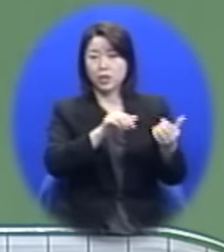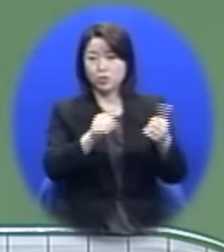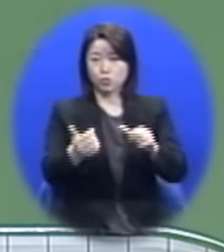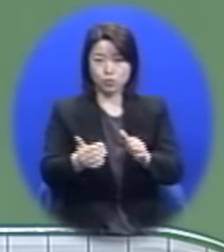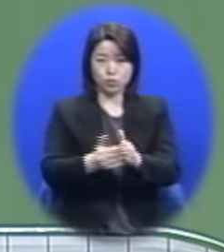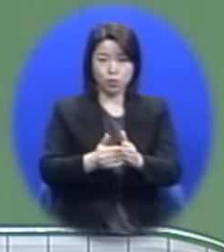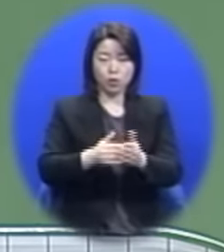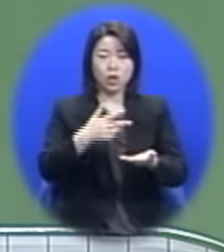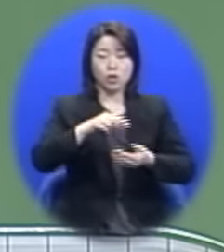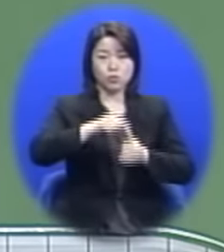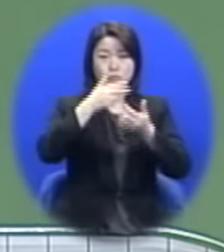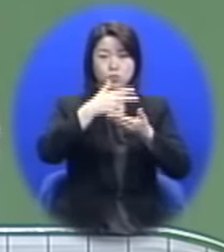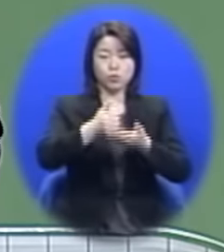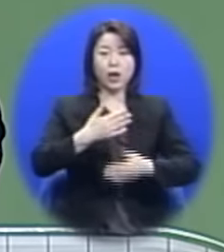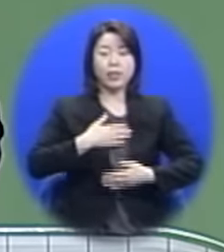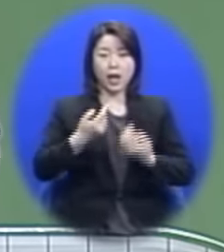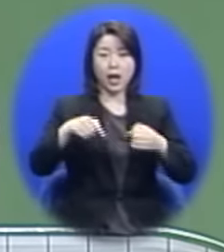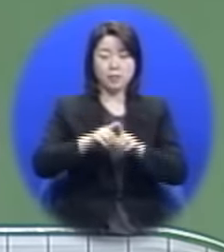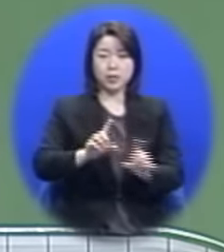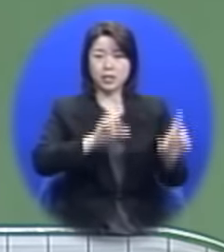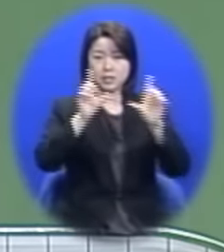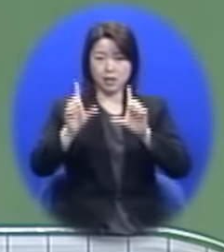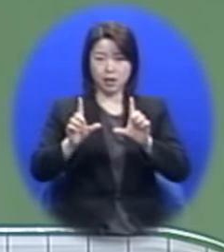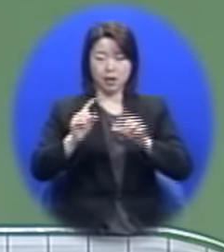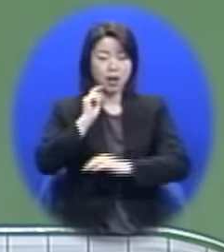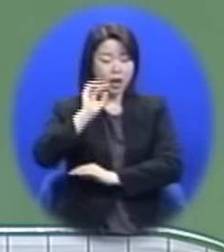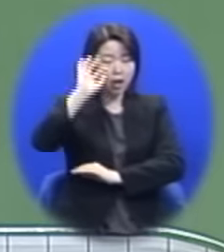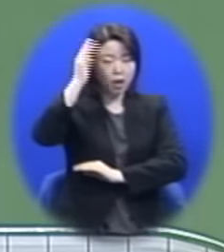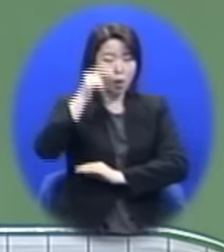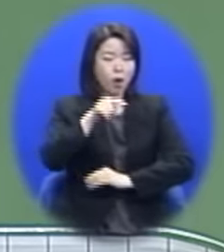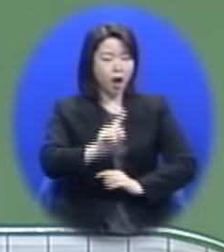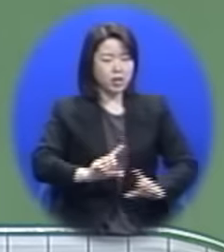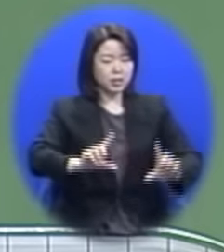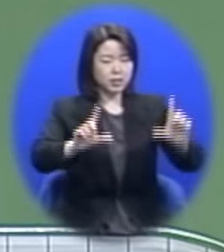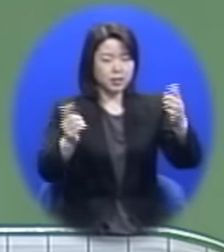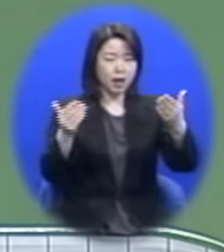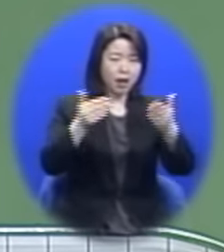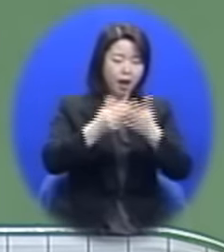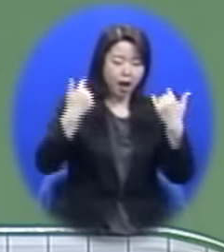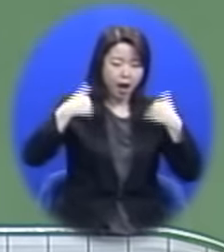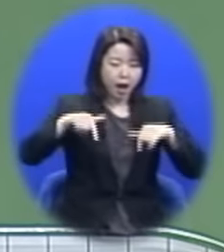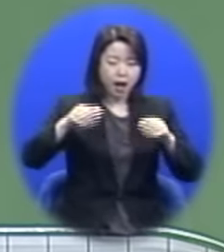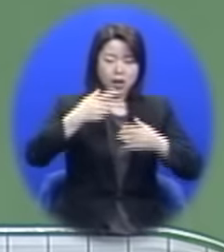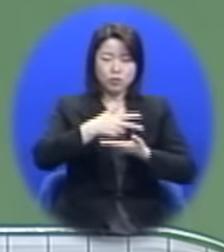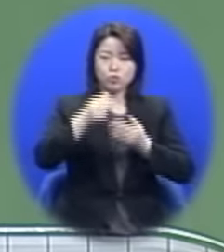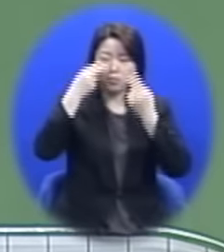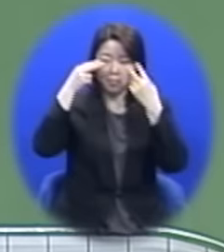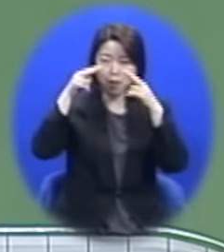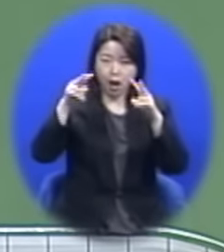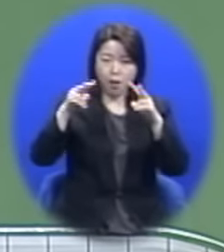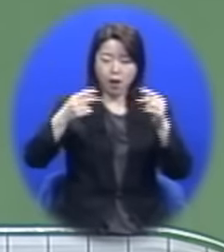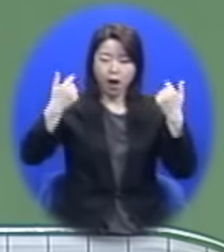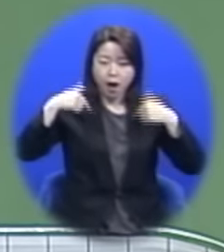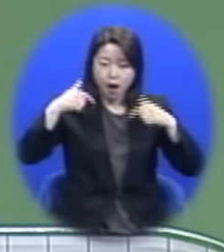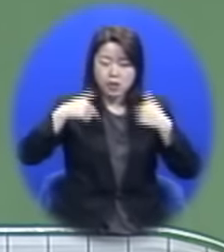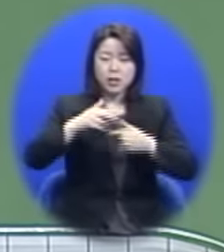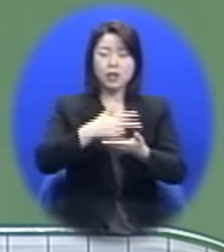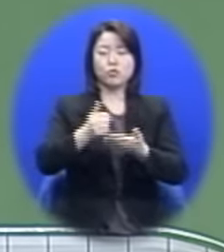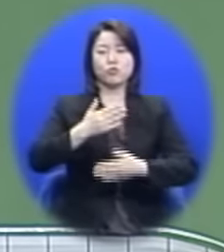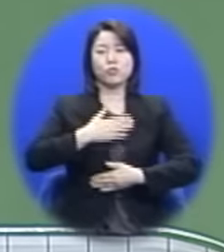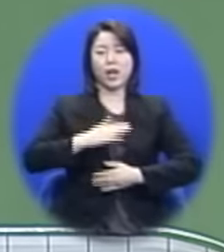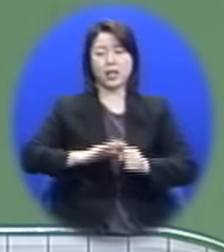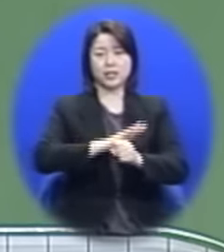구주와 함께 나 살았도다. 영광의 그날에 이르도록 언제나 주님만 바라봅니다. 언제나 주는 날